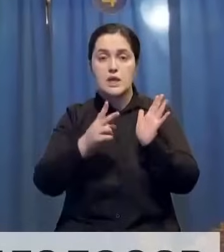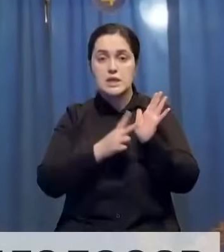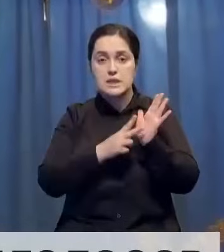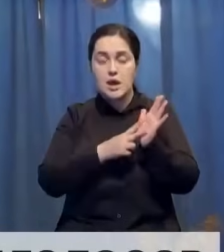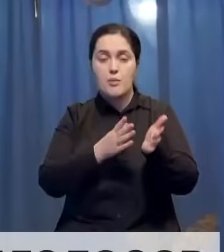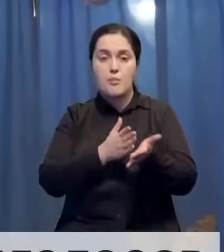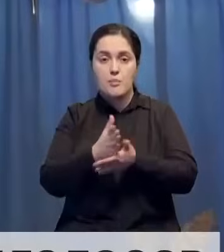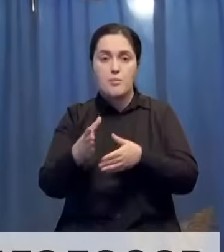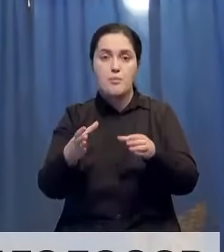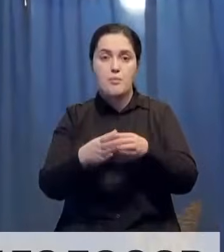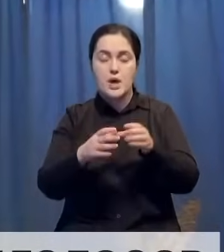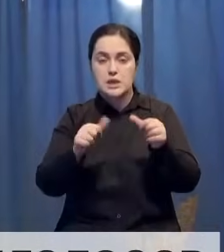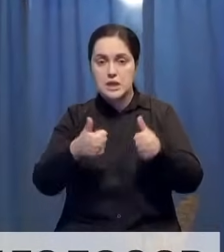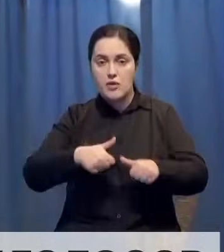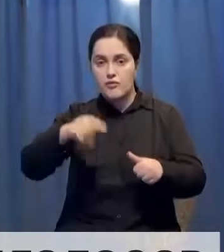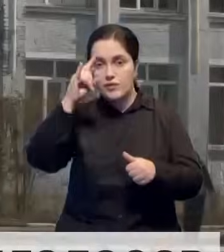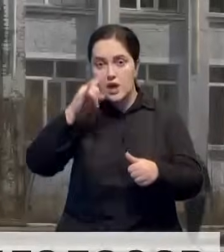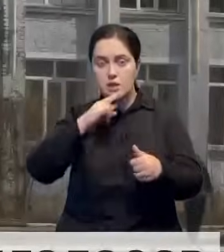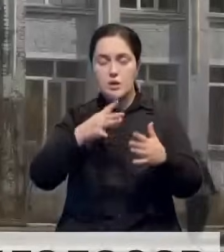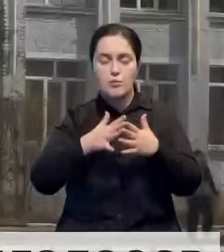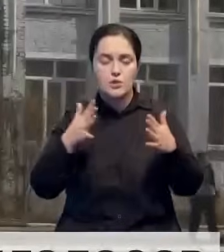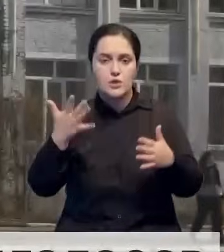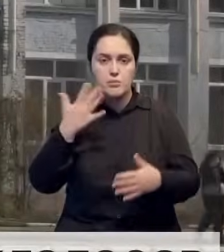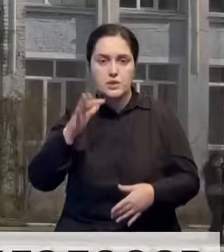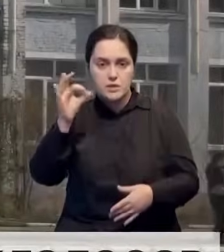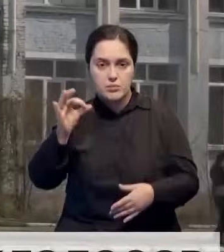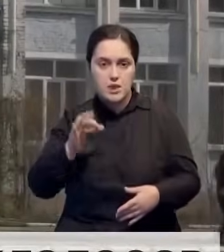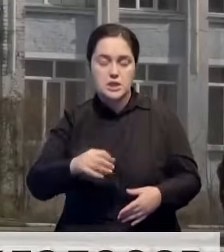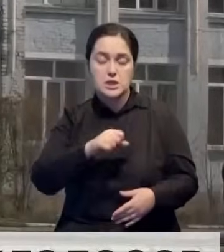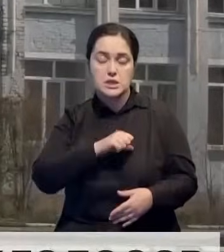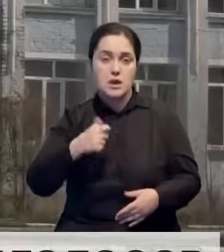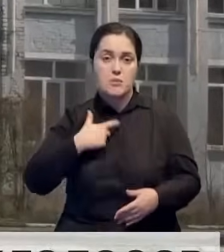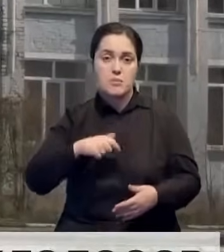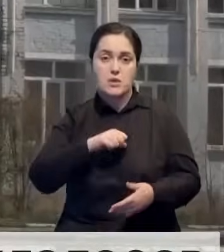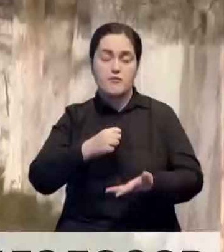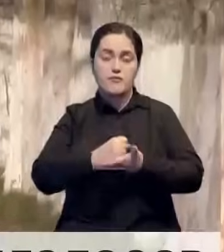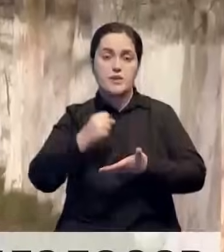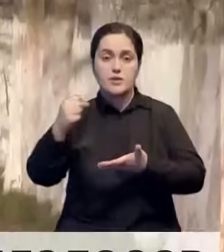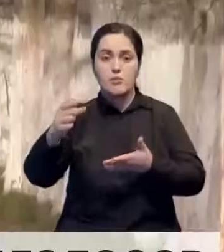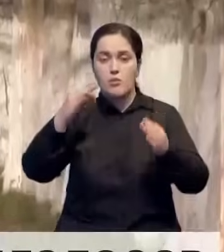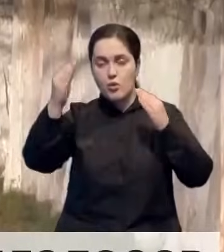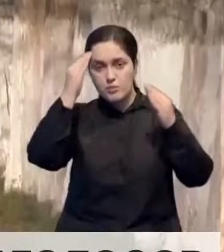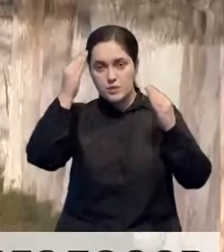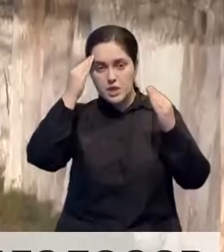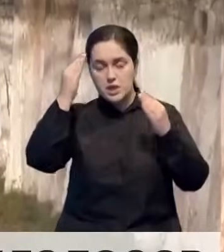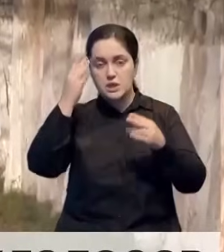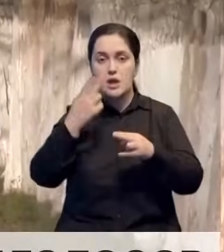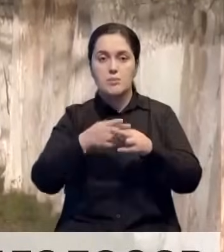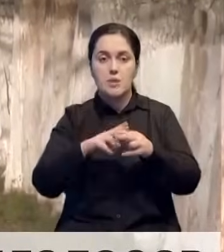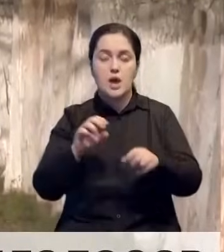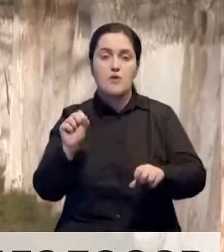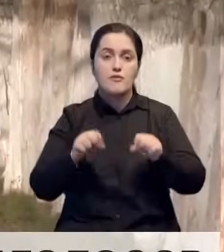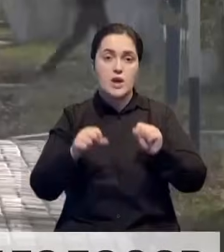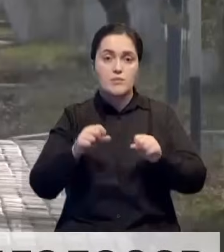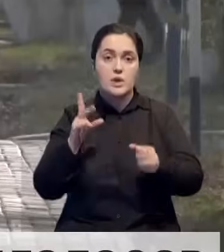политических партий, зарегистрированных в Казахстане. Больше половины претендентов – самовыдвиженцы. По мнению экспертов, прямые выборы – это возможность для